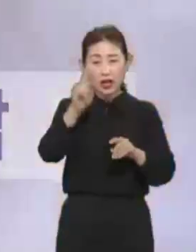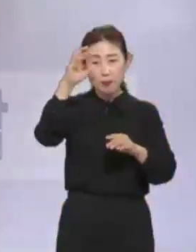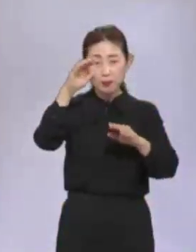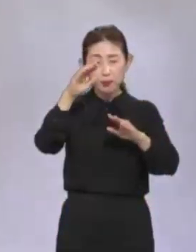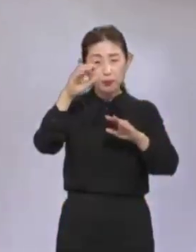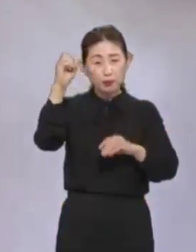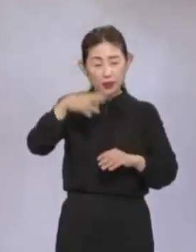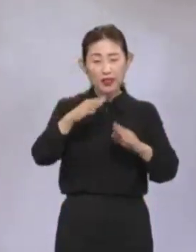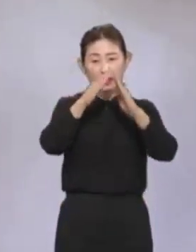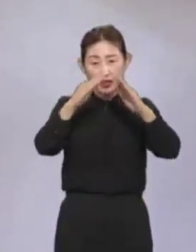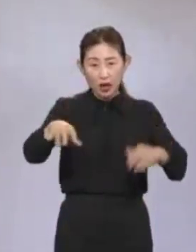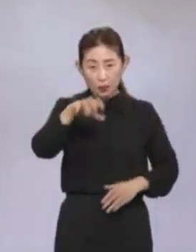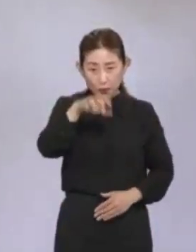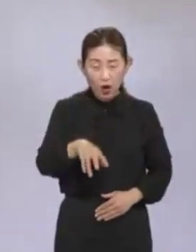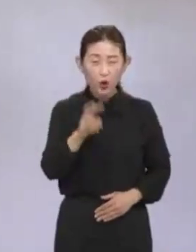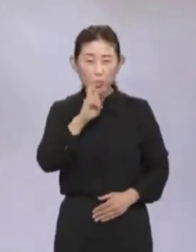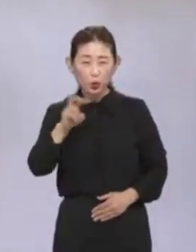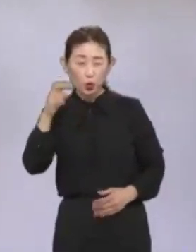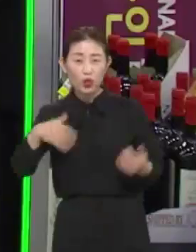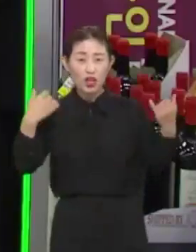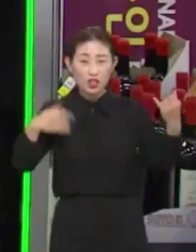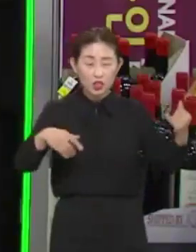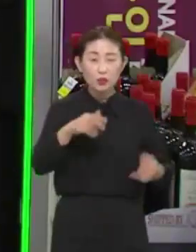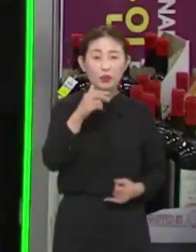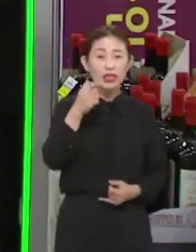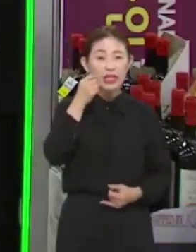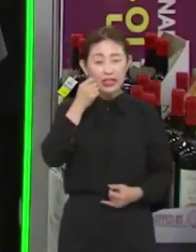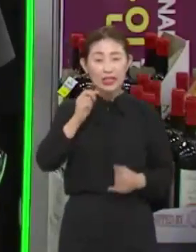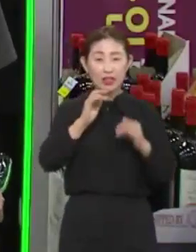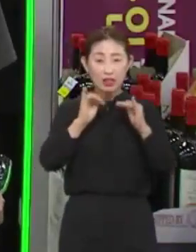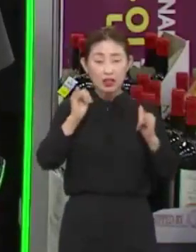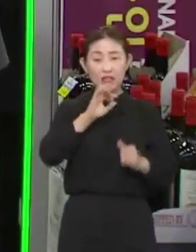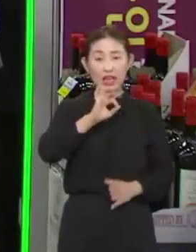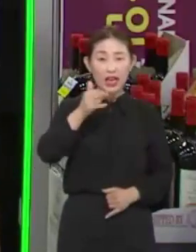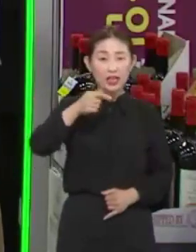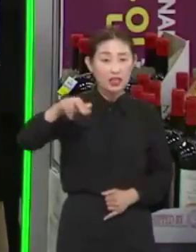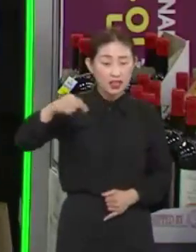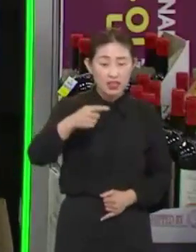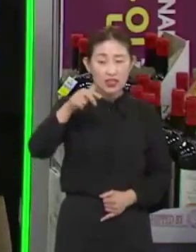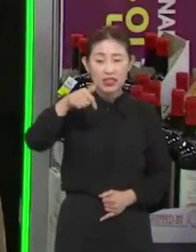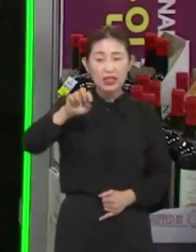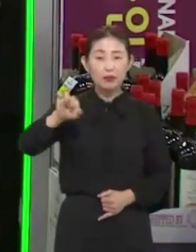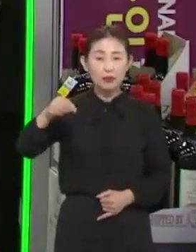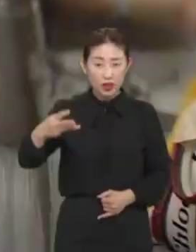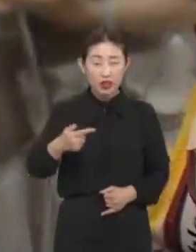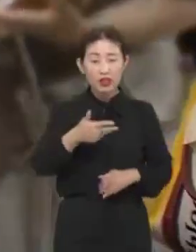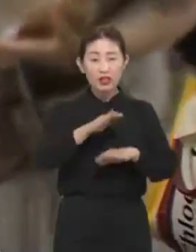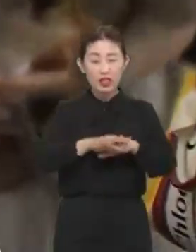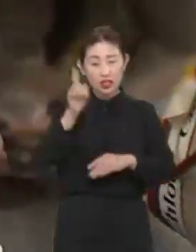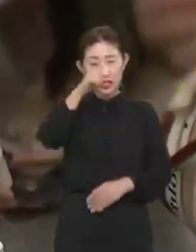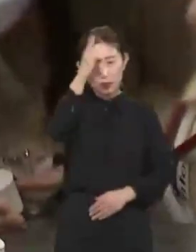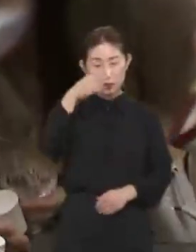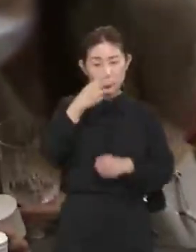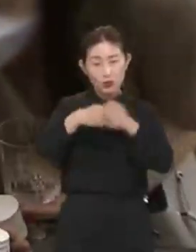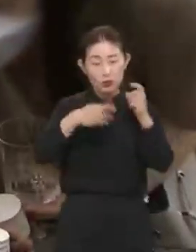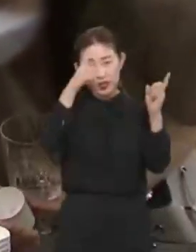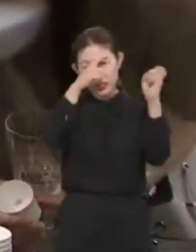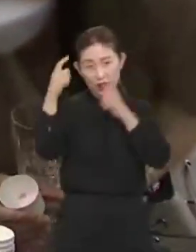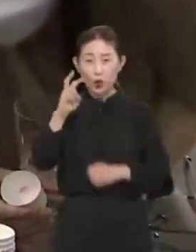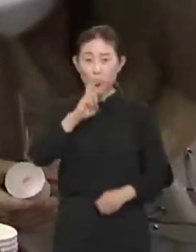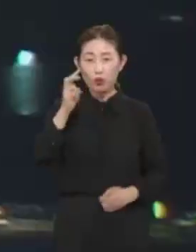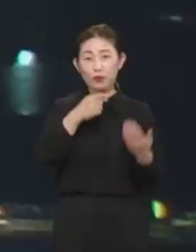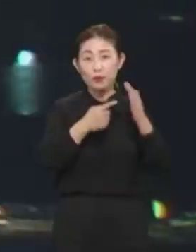광장에서는 재즈 뮤지션들의 공연과 인기 가수 헤이즈, 김필 등이 대전 엑스포 30주년 기념 공연을 선보입니다.